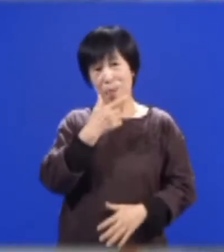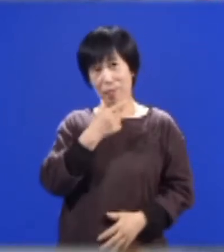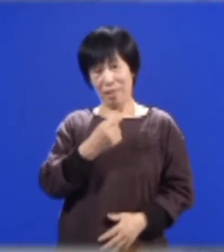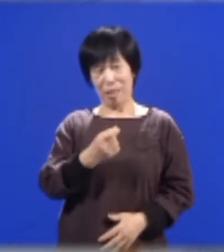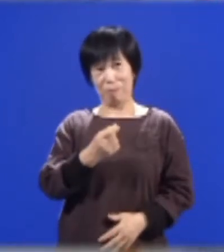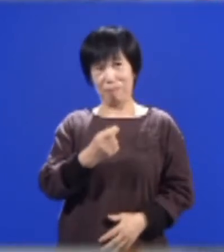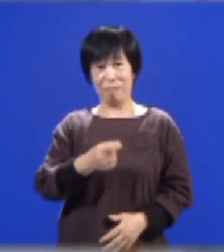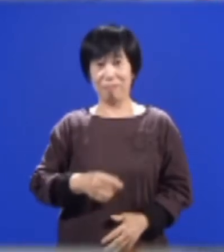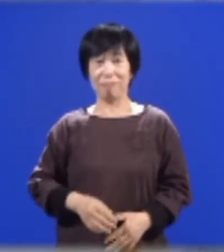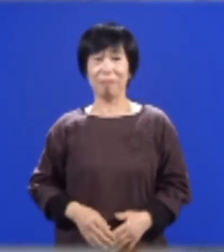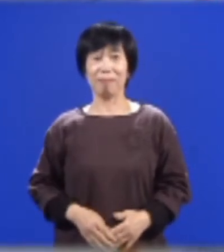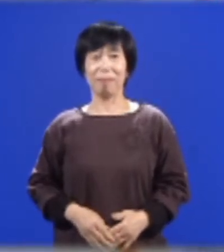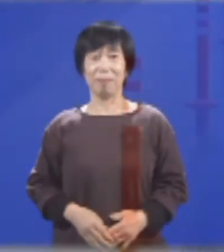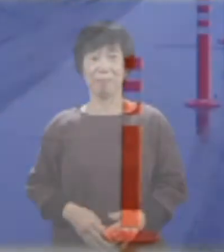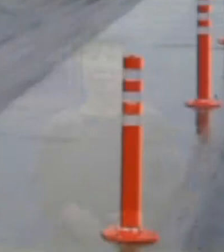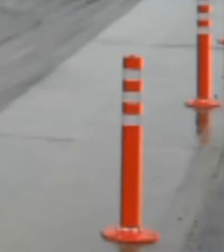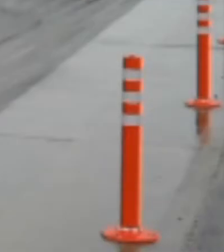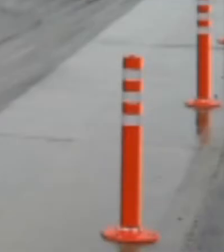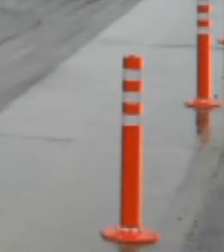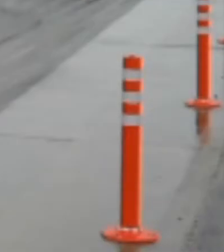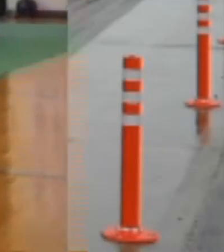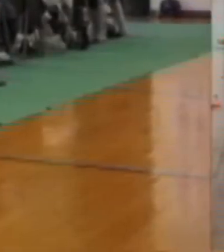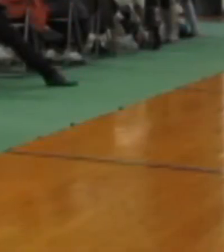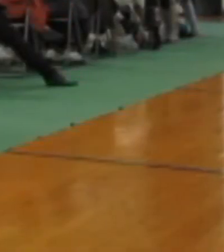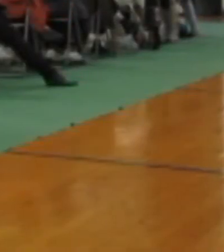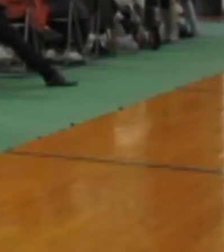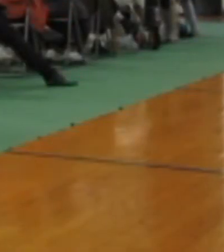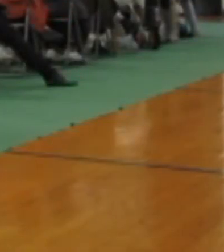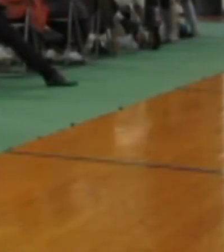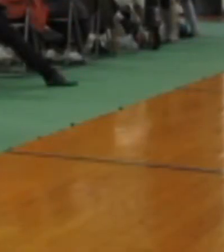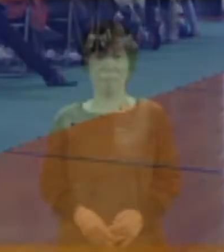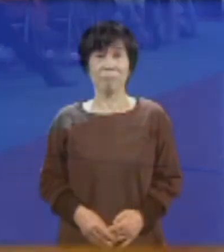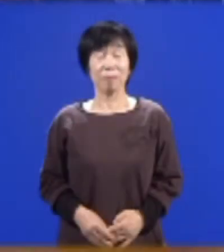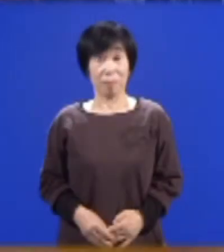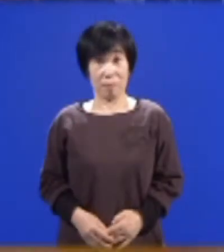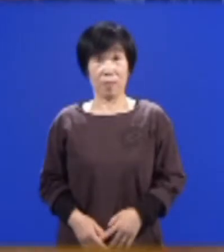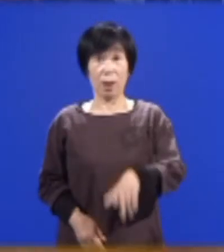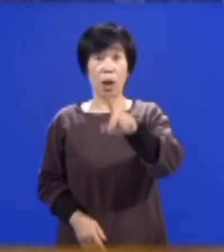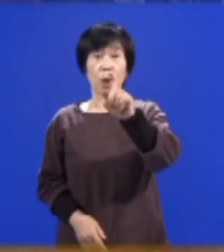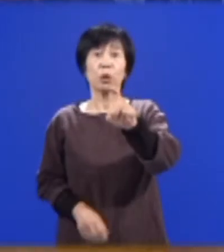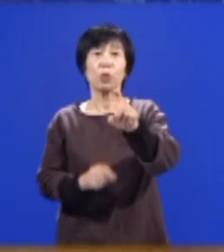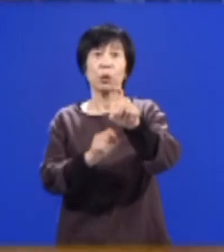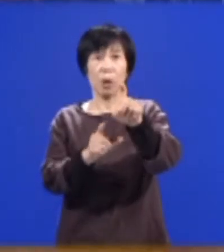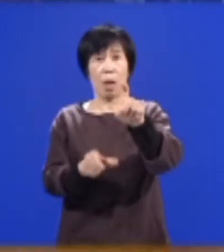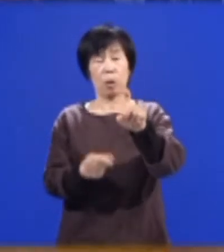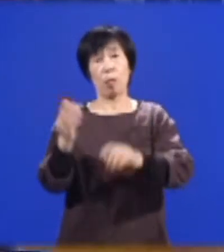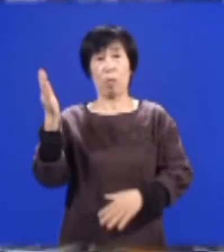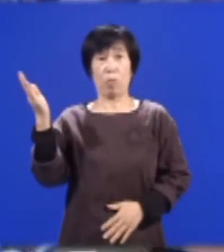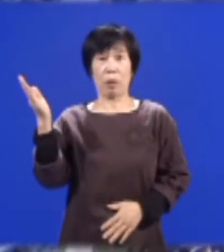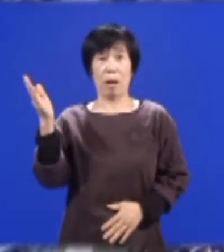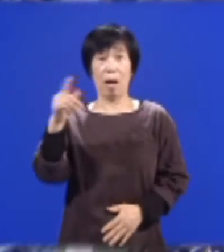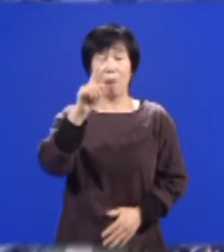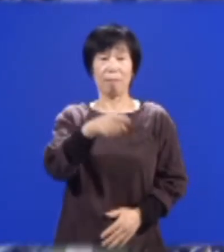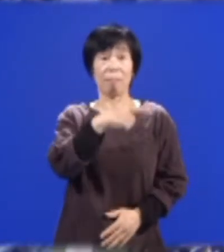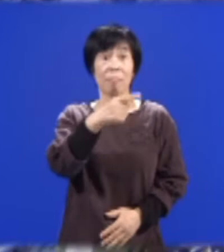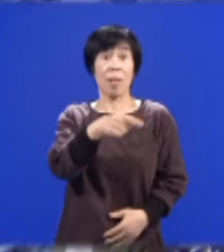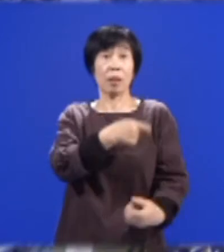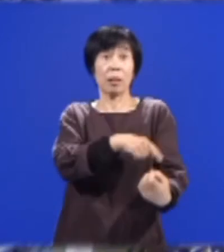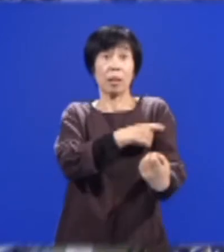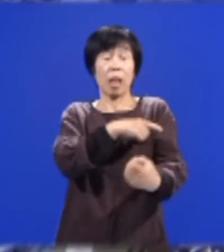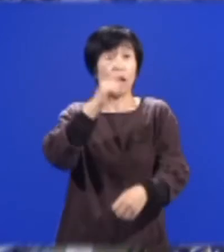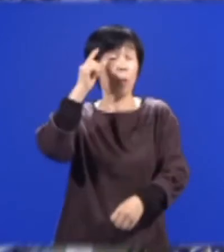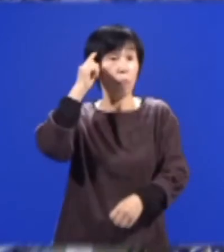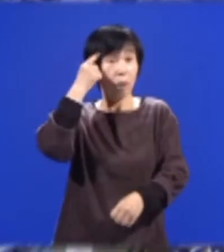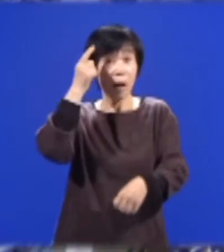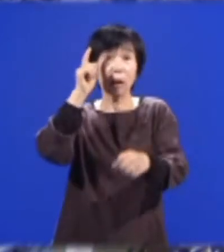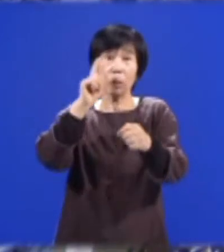環境を守っているんですね。さらに 10月には人権をテーマとしたト